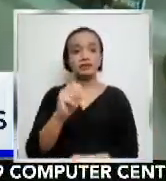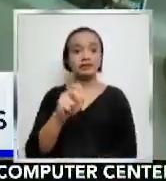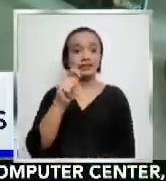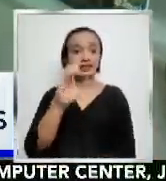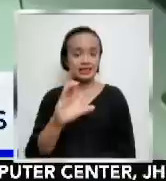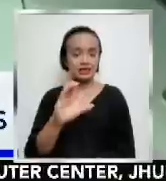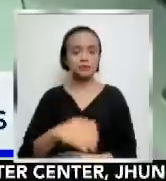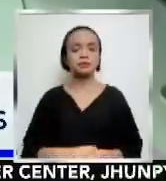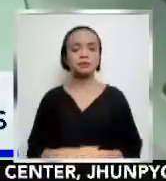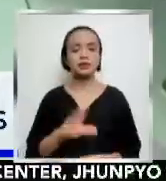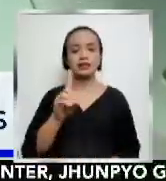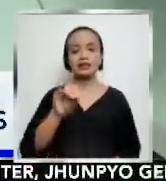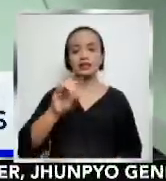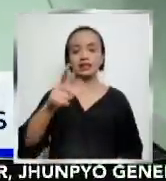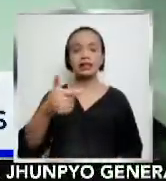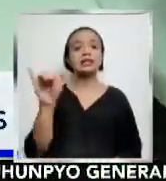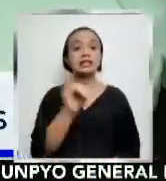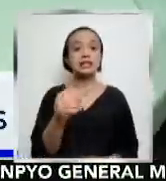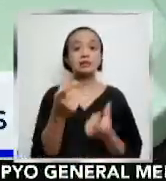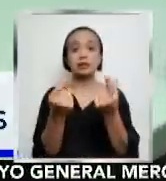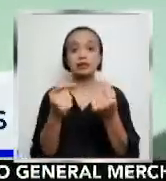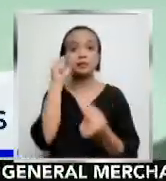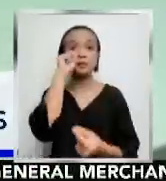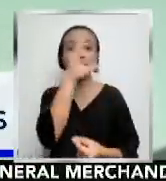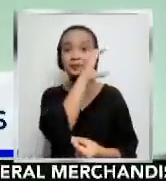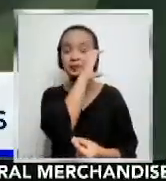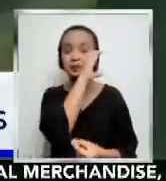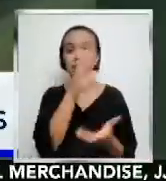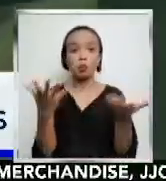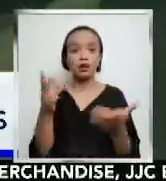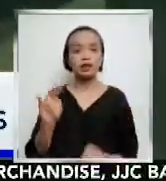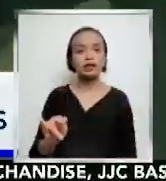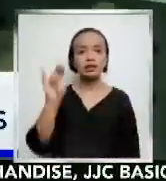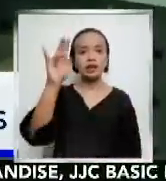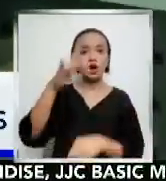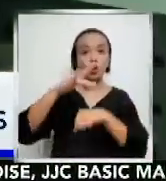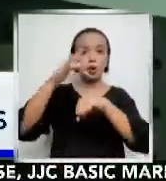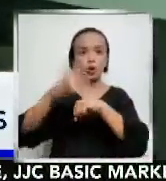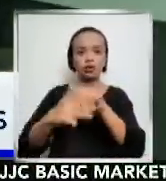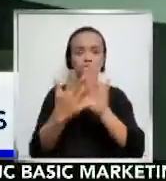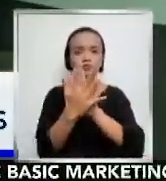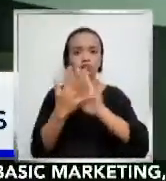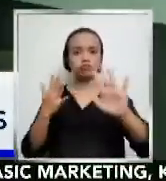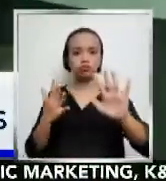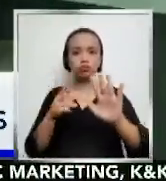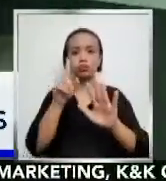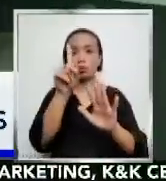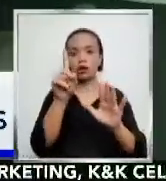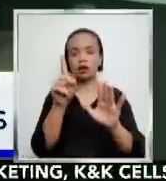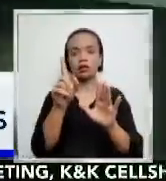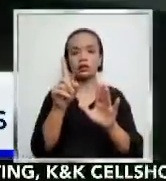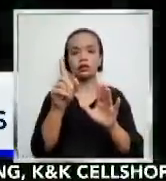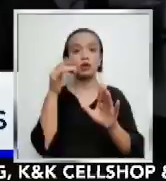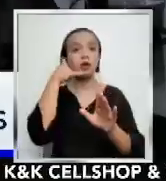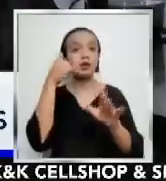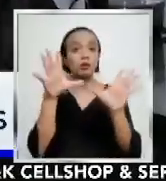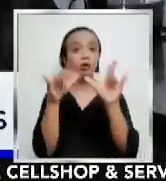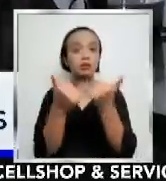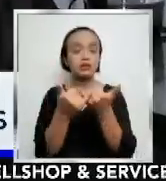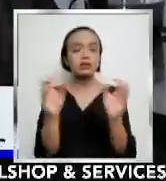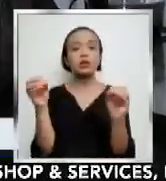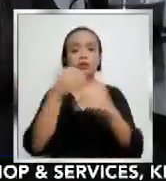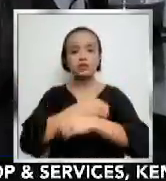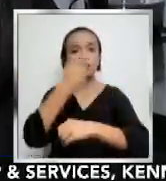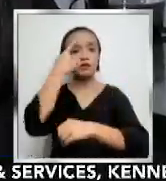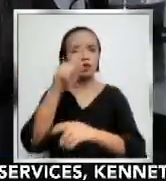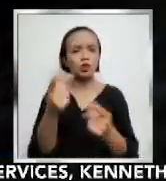ginawa ng ilang senior citizen sa Lawag, Ilocos Norte na maagang pumili sa tanggapan ng isang telco para magparehistro. Para sa